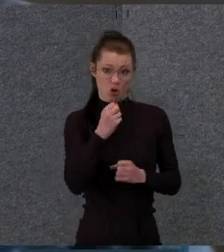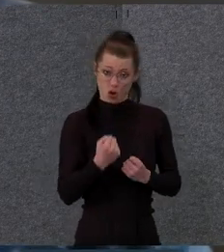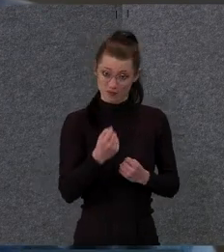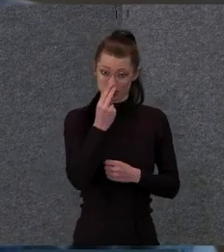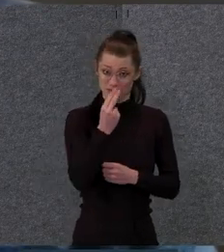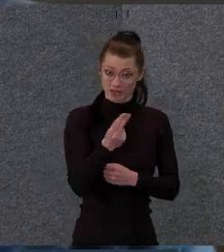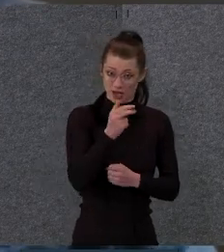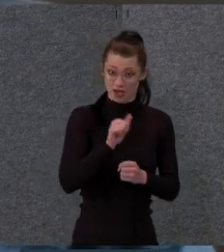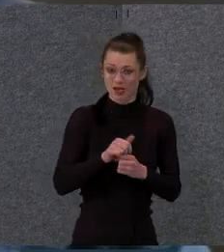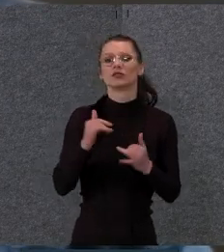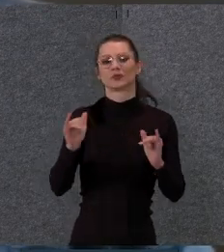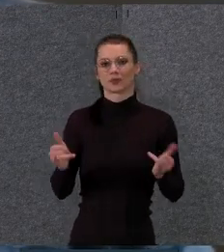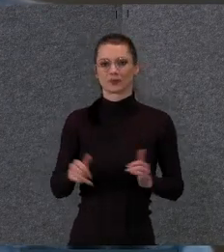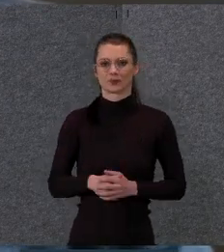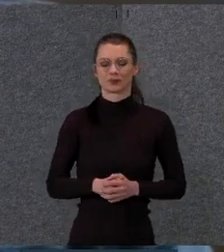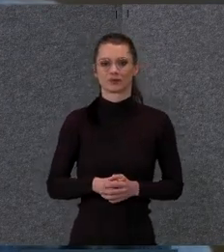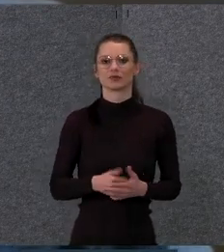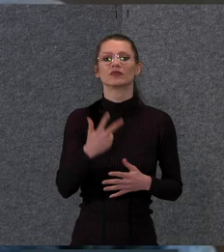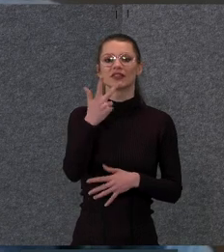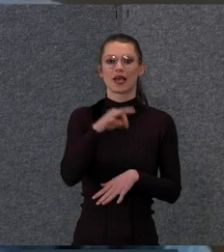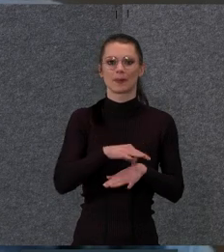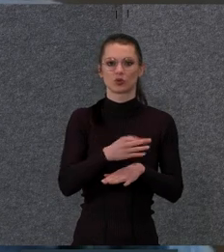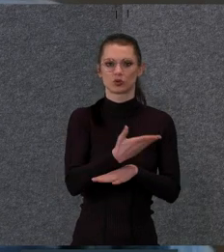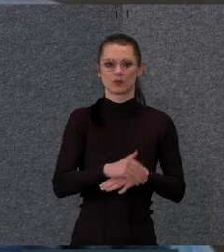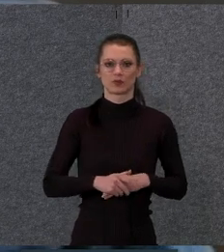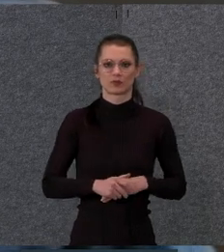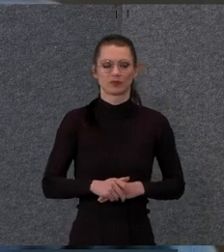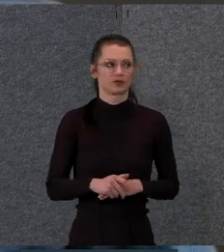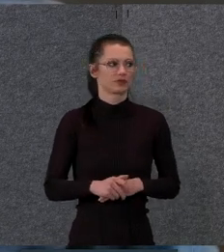Hallo. Du hast 3 Minuten.